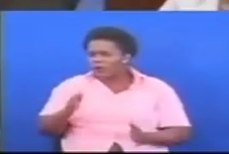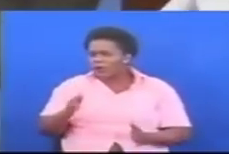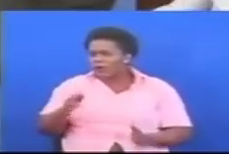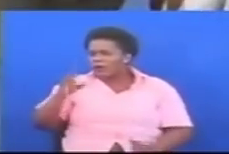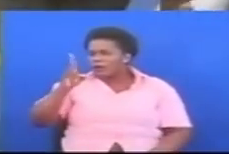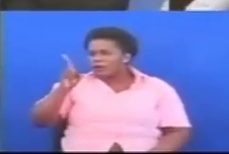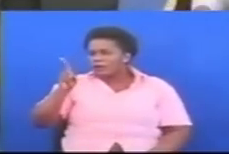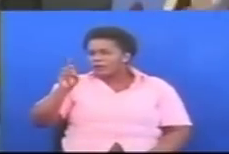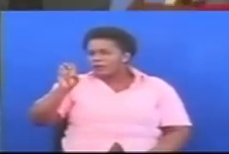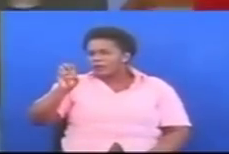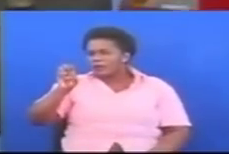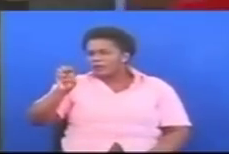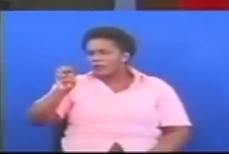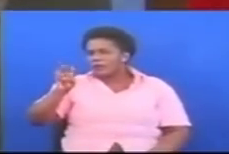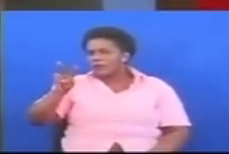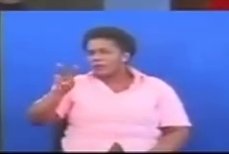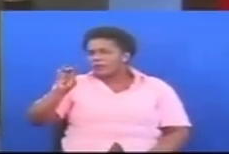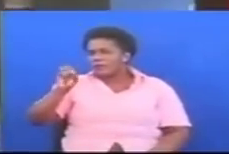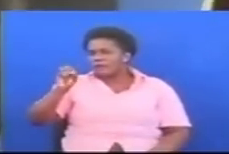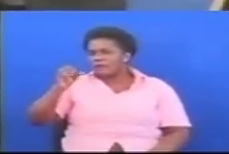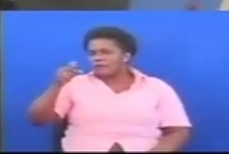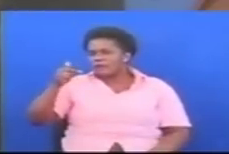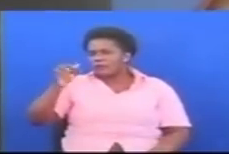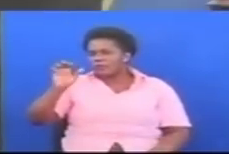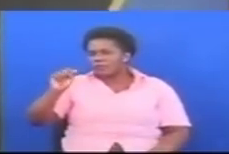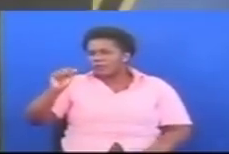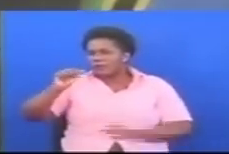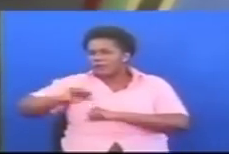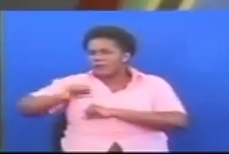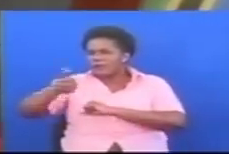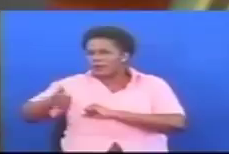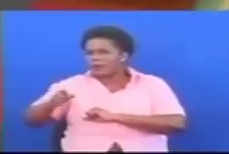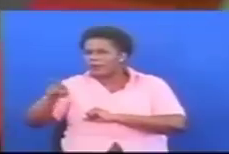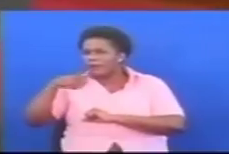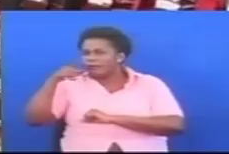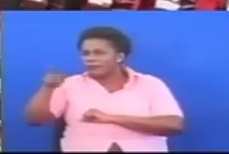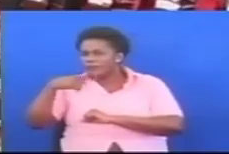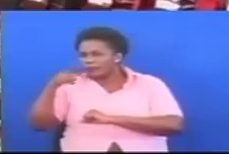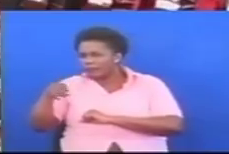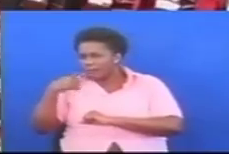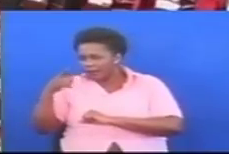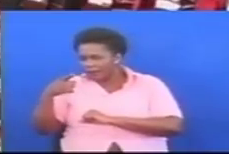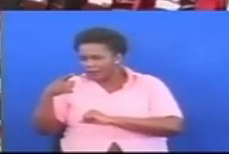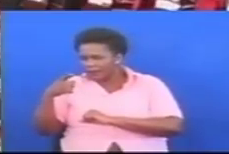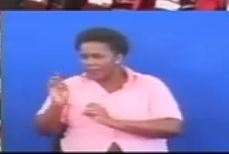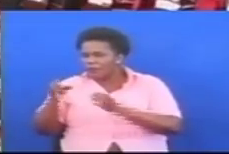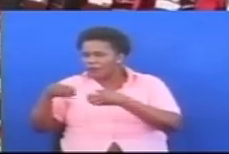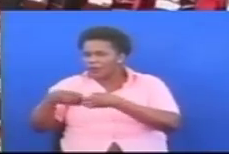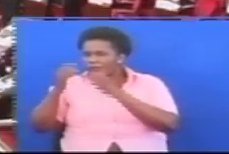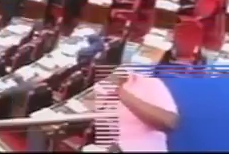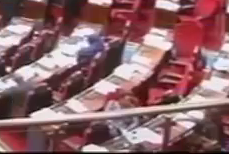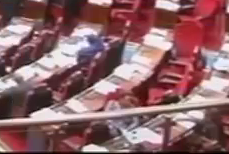kwa niaba ya msemaji wa kambi rasmi ya upinzani. Karibu.